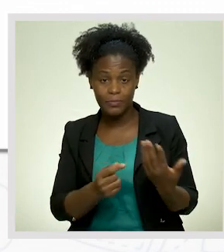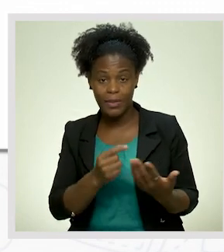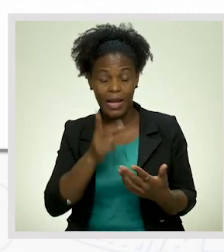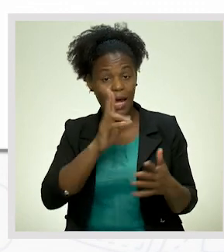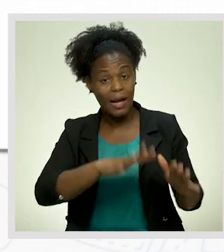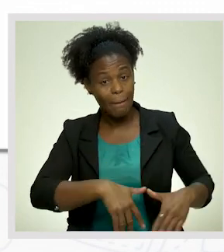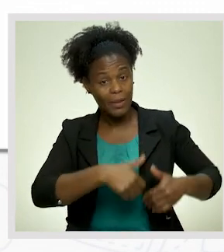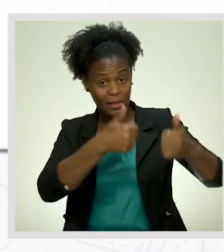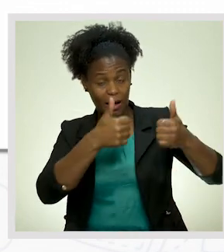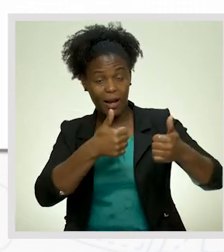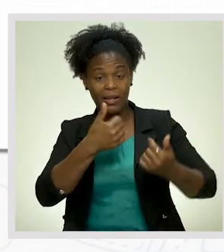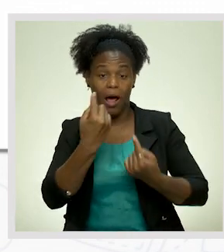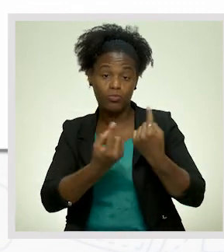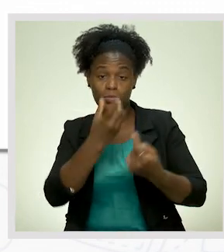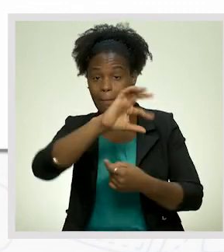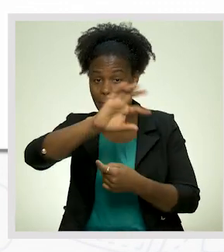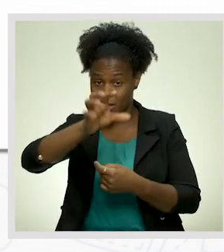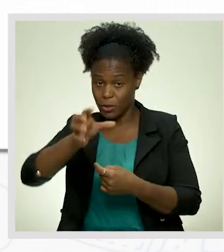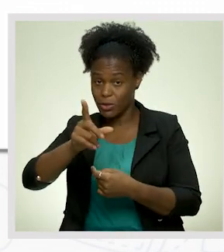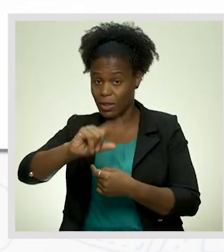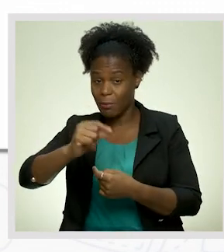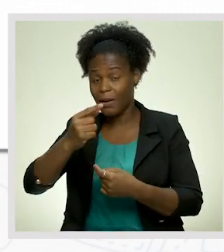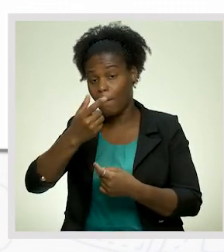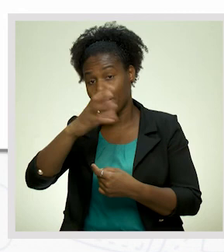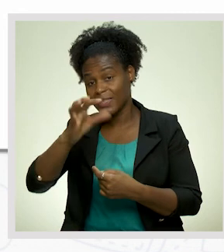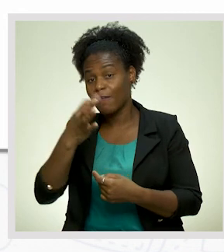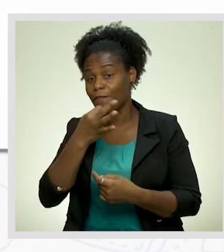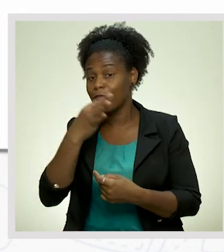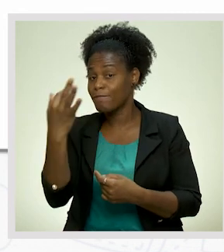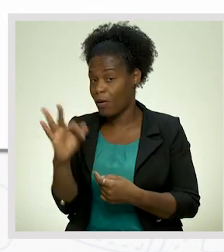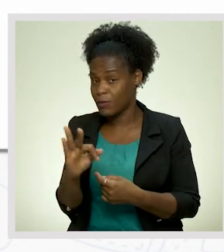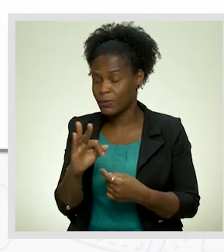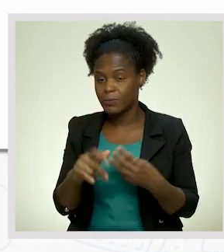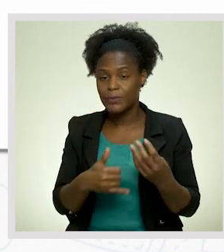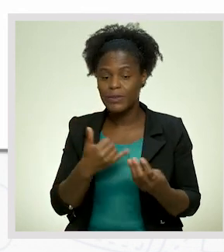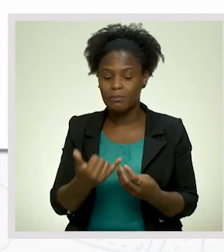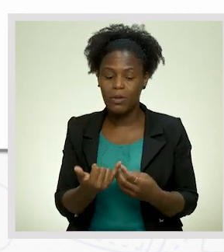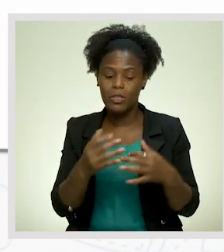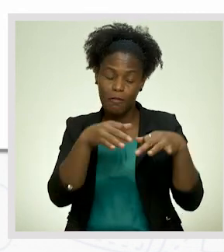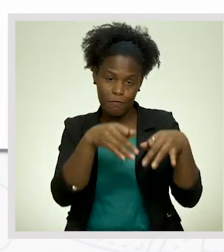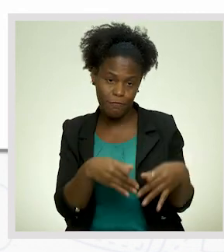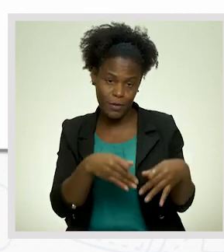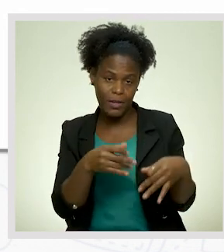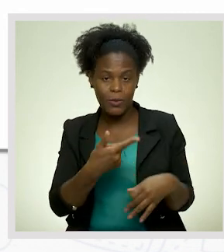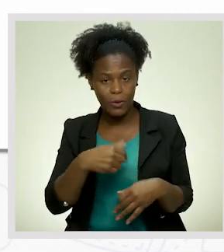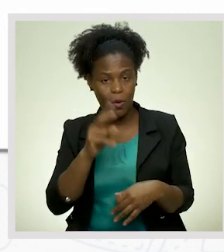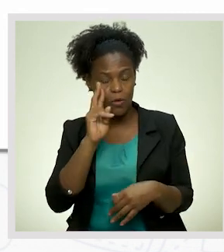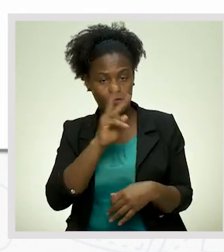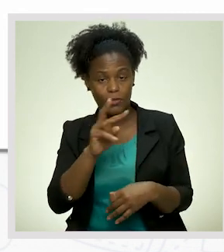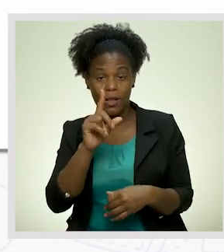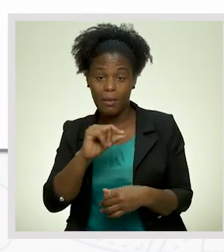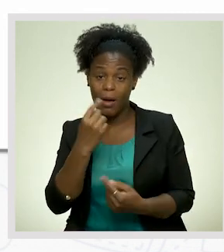les capitales de quelques pays aussi de la francophonie. Et pour terminer, on a